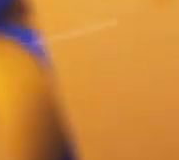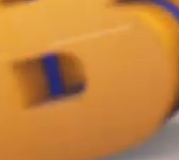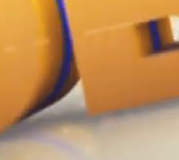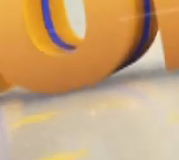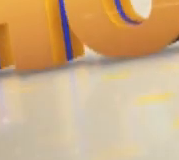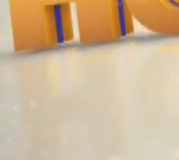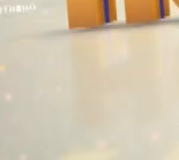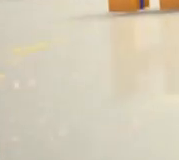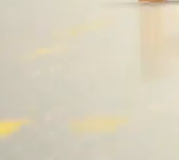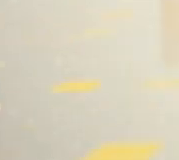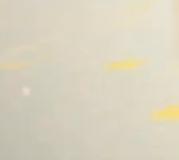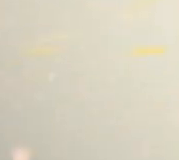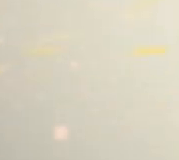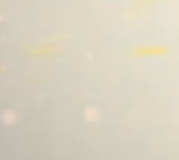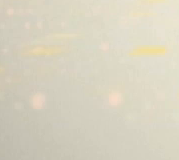Музика